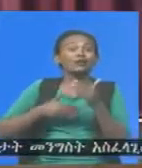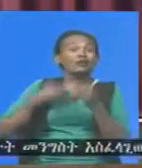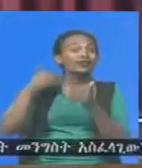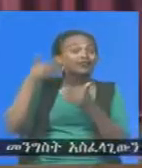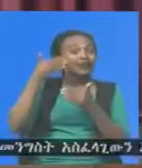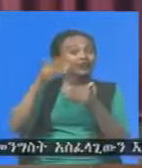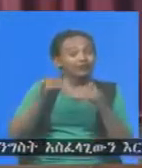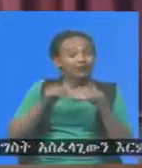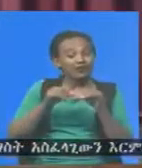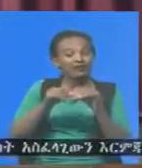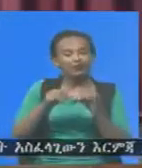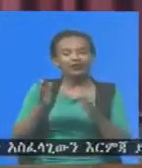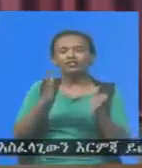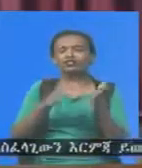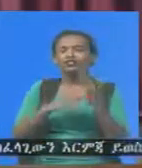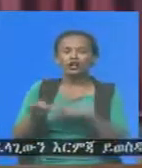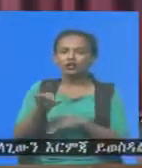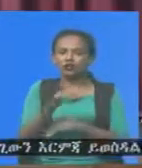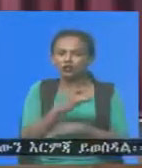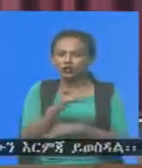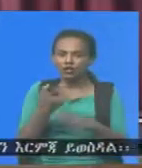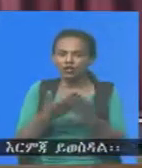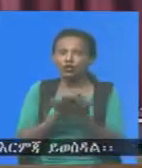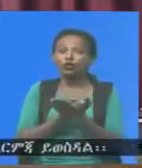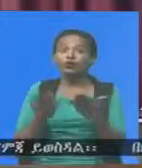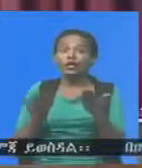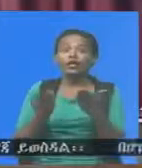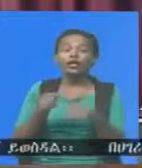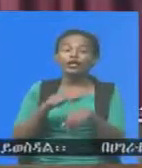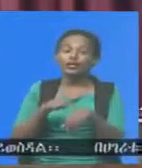በመሆኑ ይህም ጉዳይ ከጊዜ ወደ ጊዜ